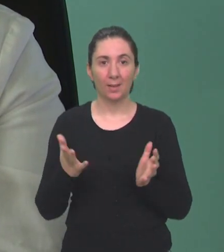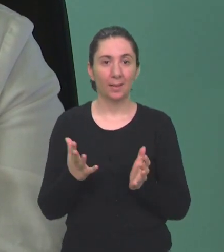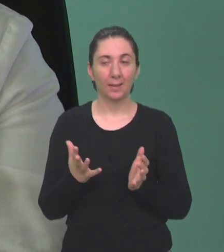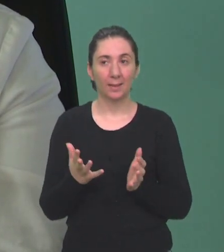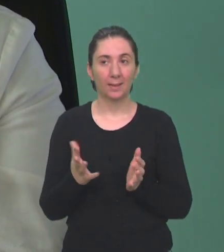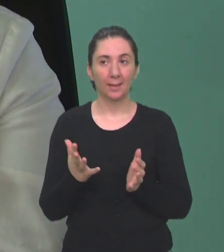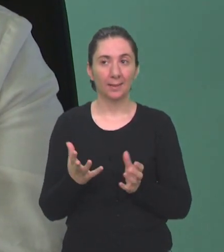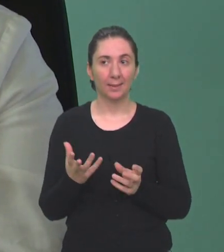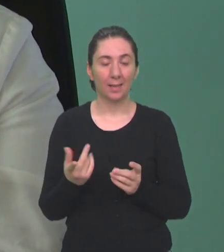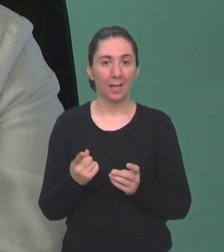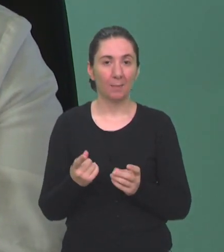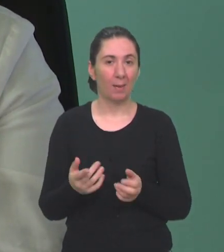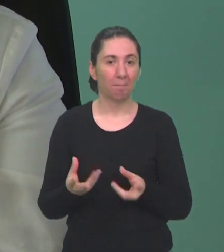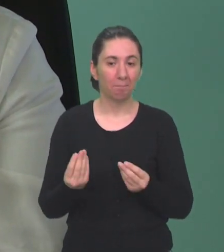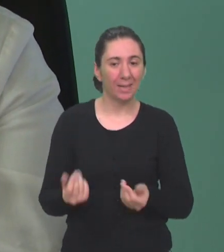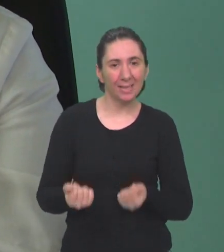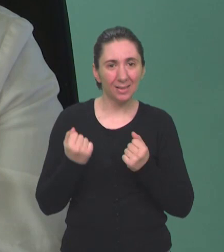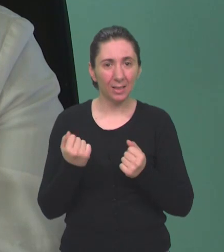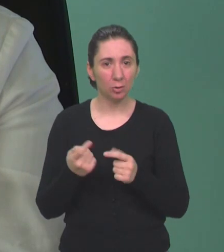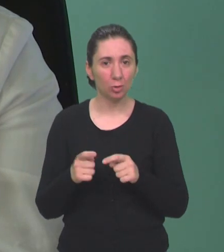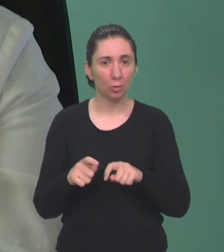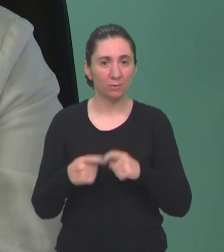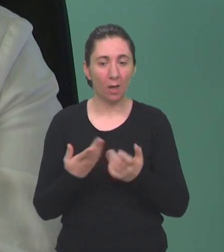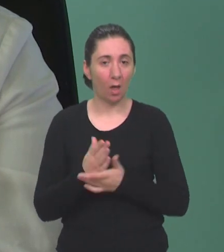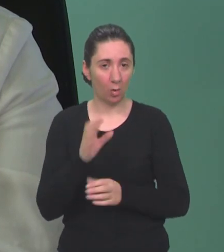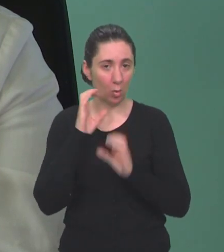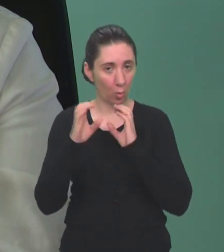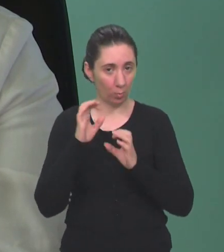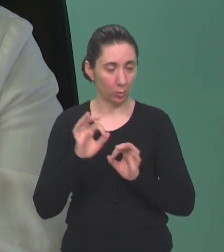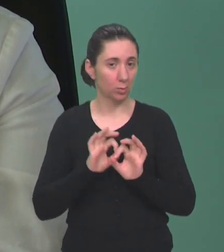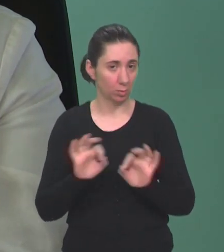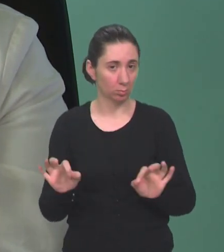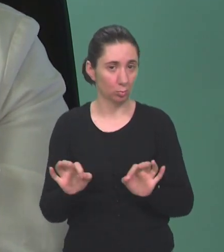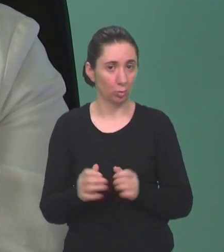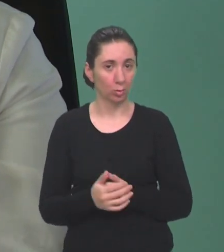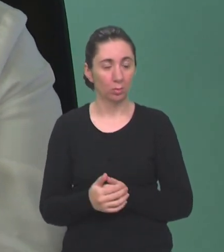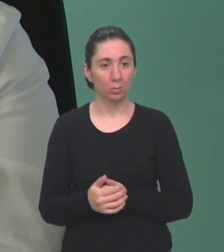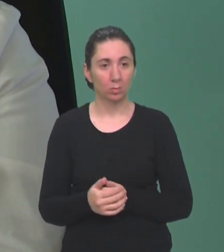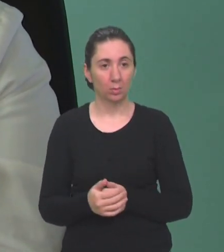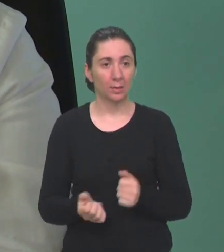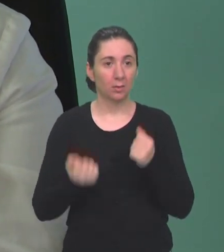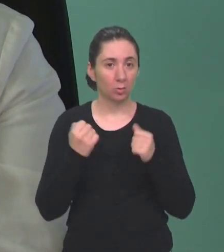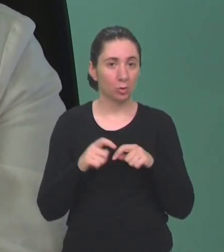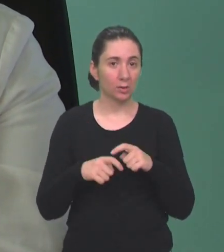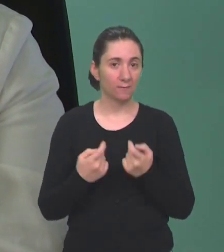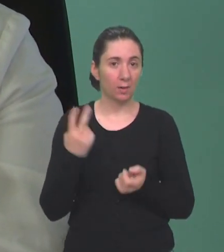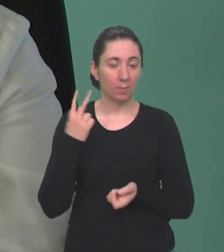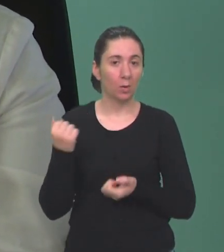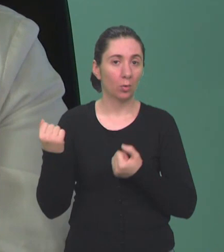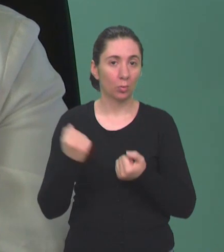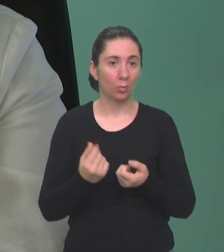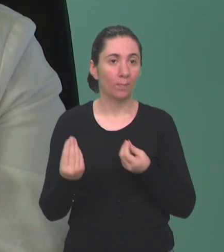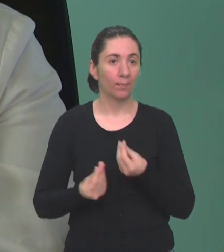nikad nekakve tako preteške stvari ako je komunikacija uredna. Težu stvar sigurno da